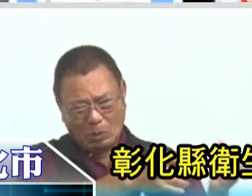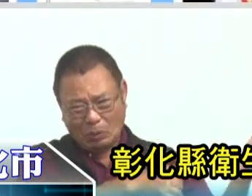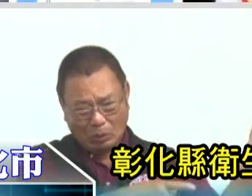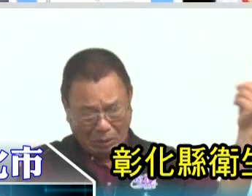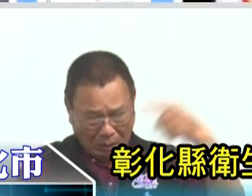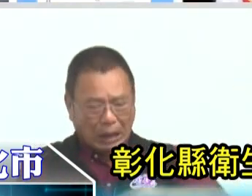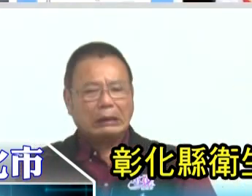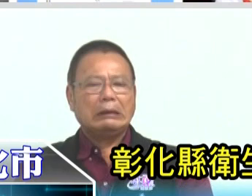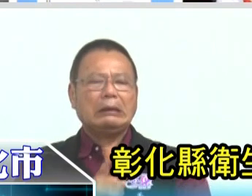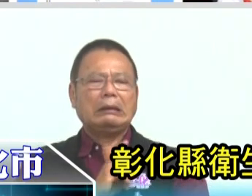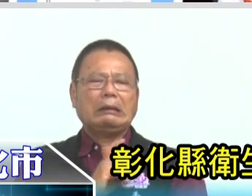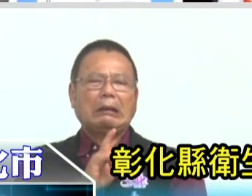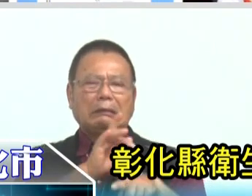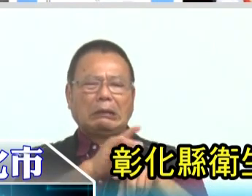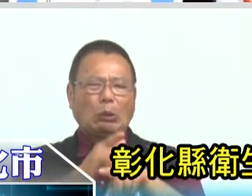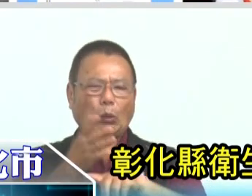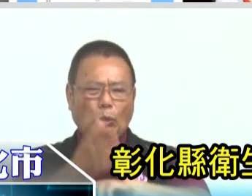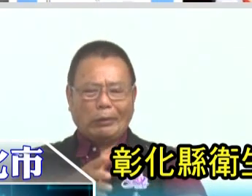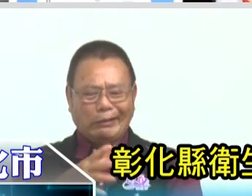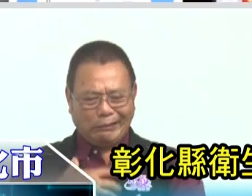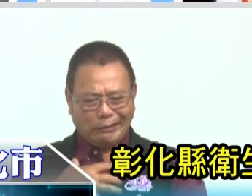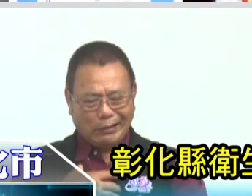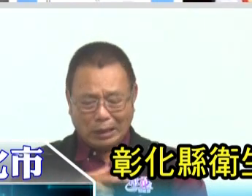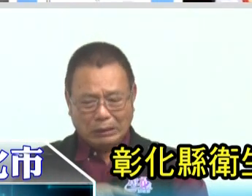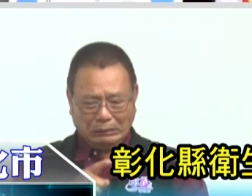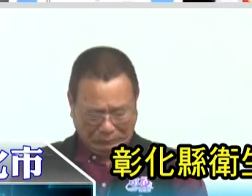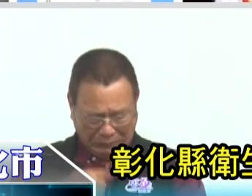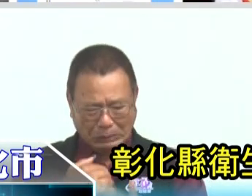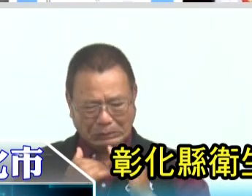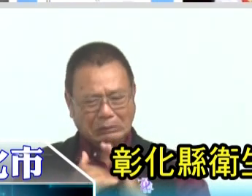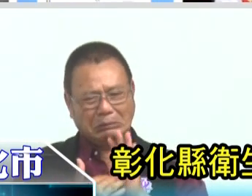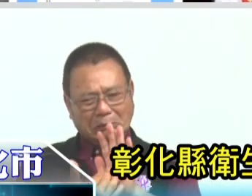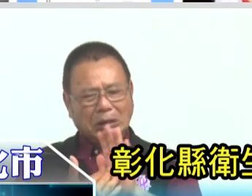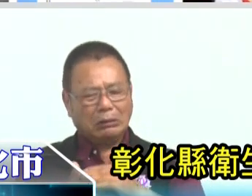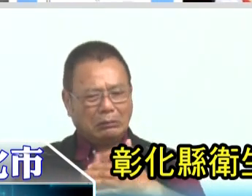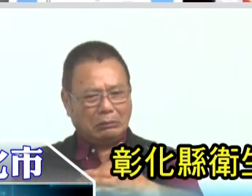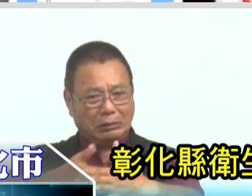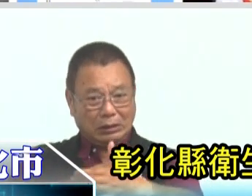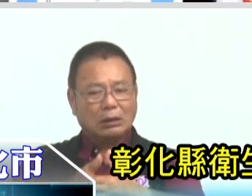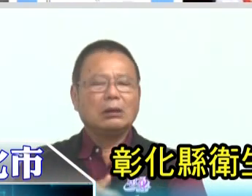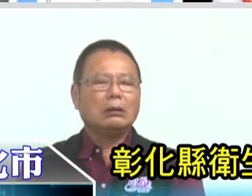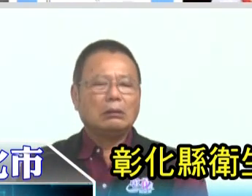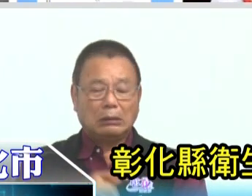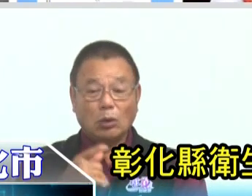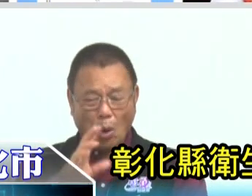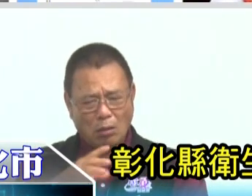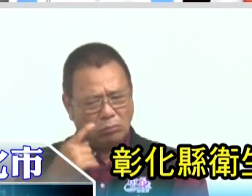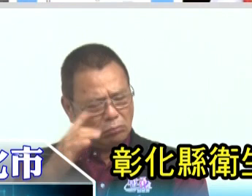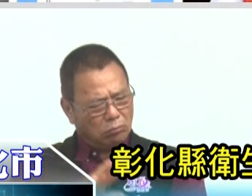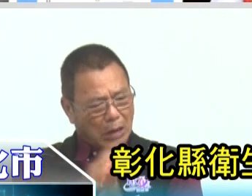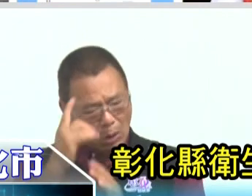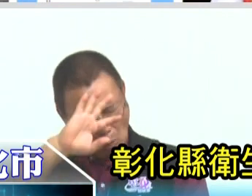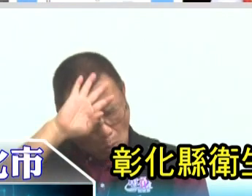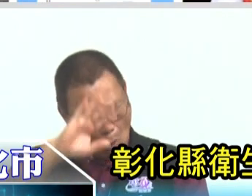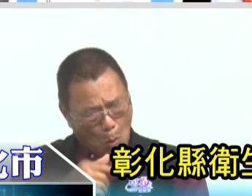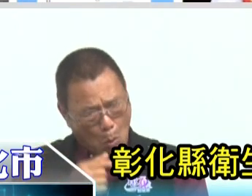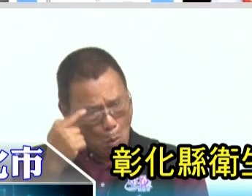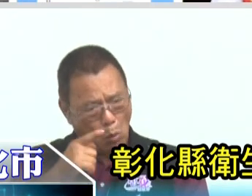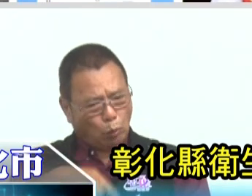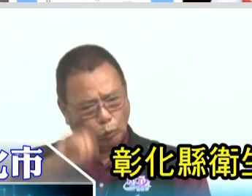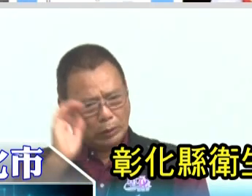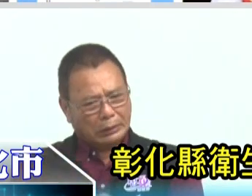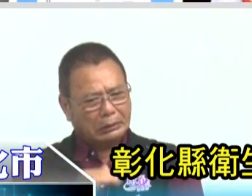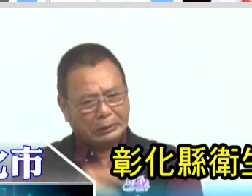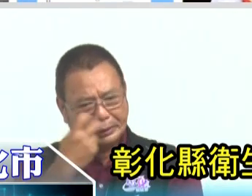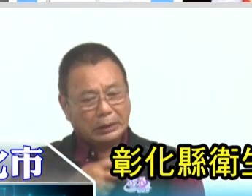请你务必做好自主健康管理，如果有症状，务必要去就医裁剪。那这个案例也告诉我们，